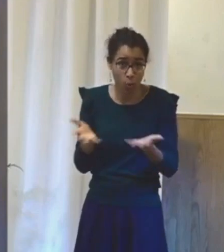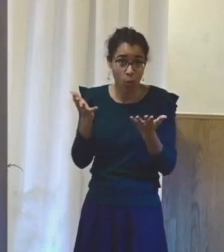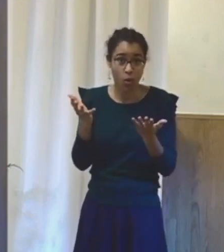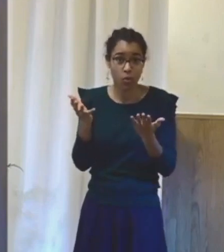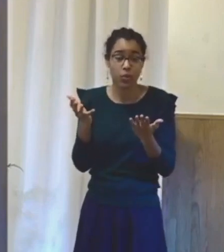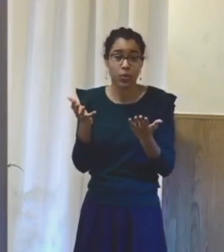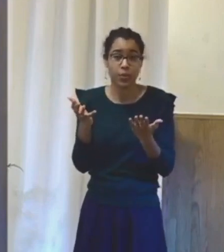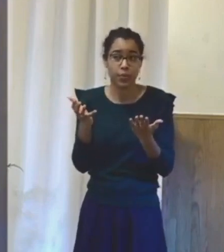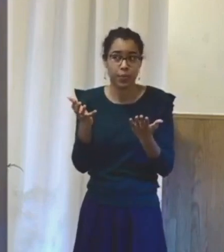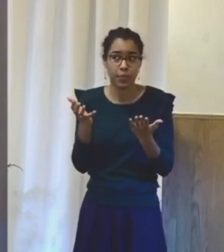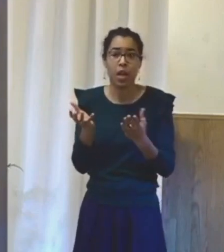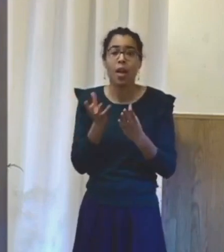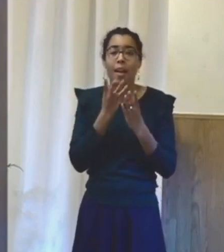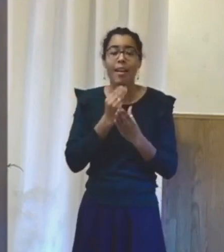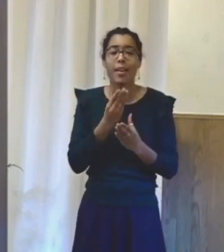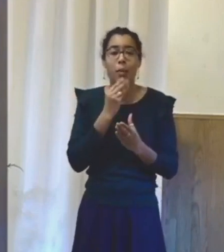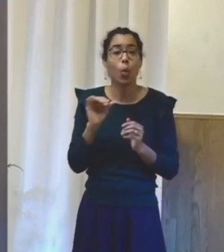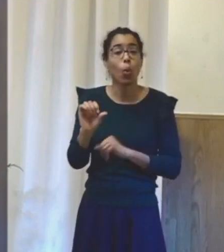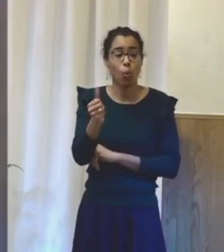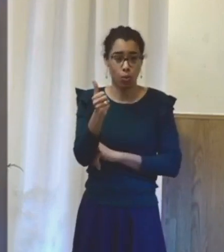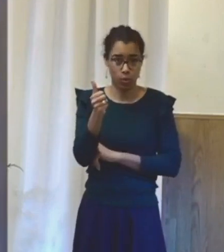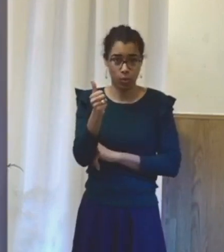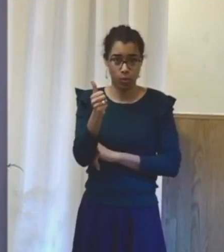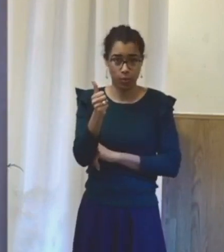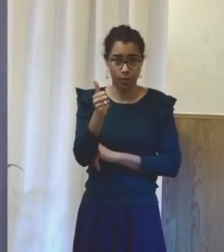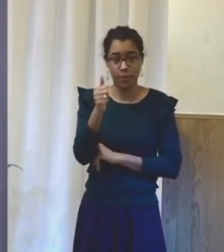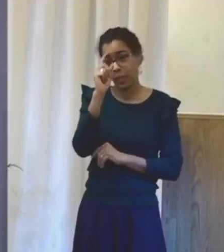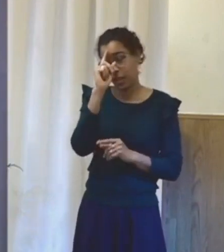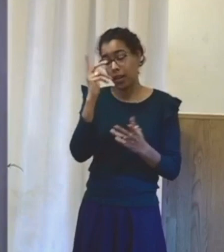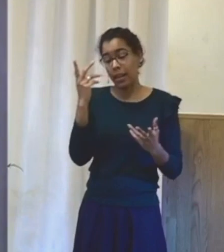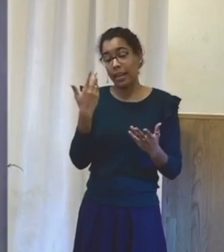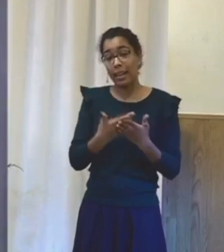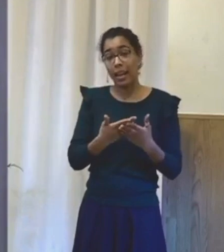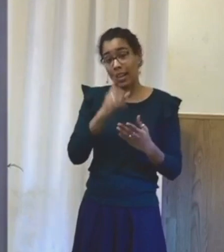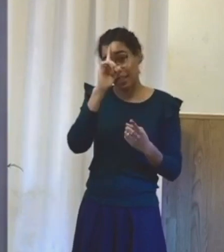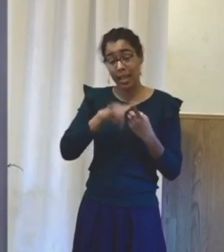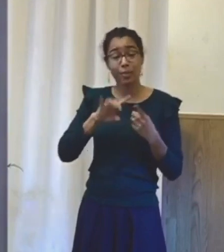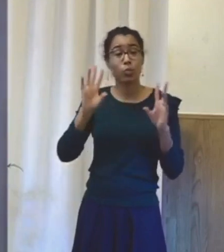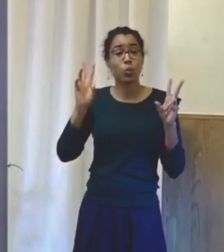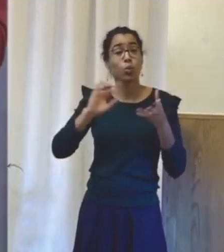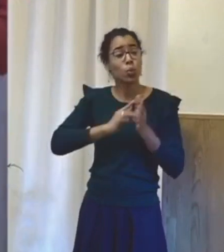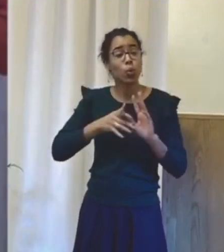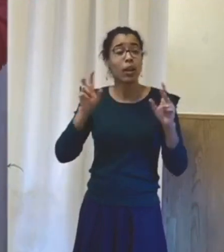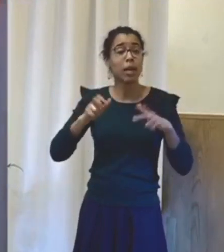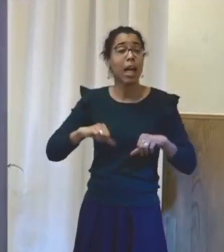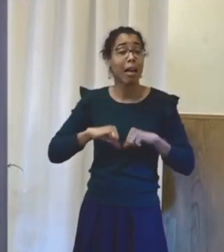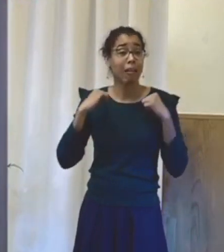au chapitre 11 de Hébreux. On parle justement de tous ces héros de la